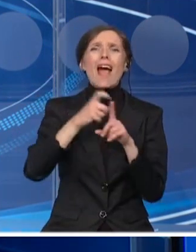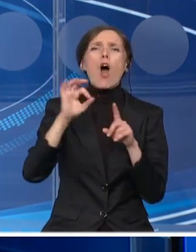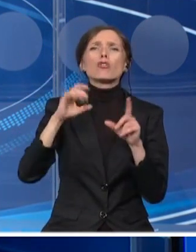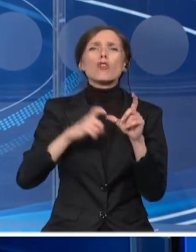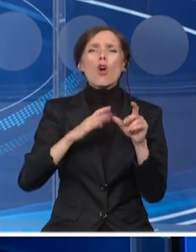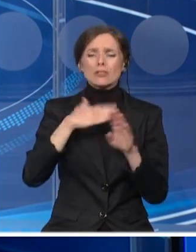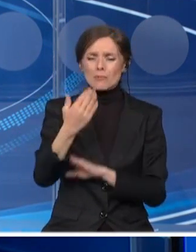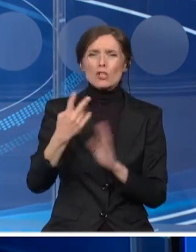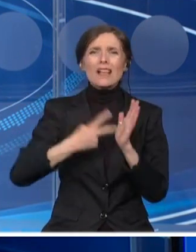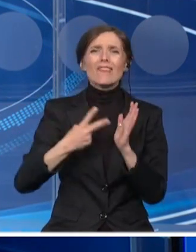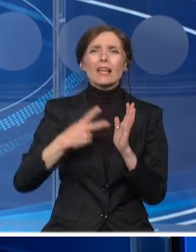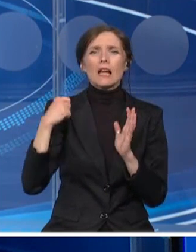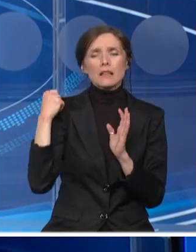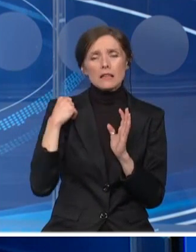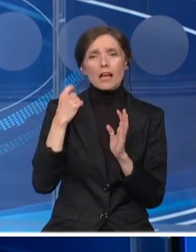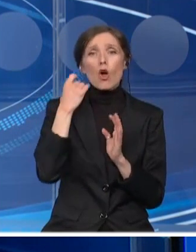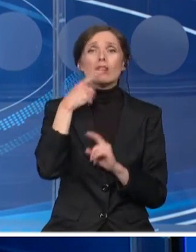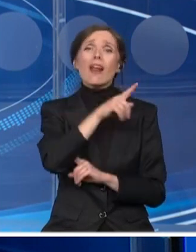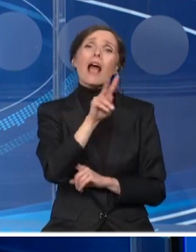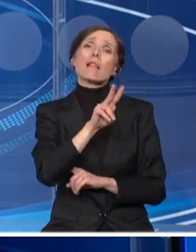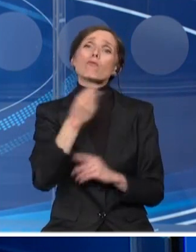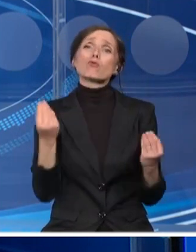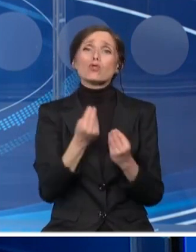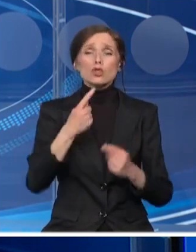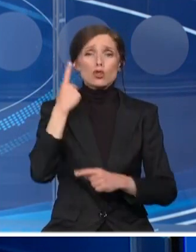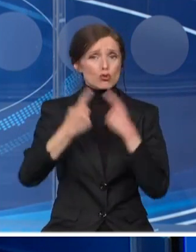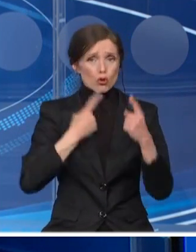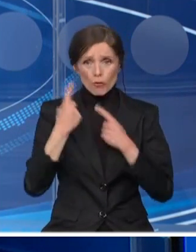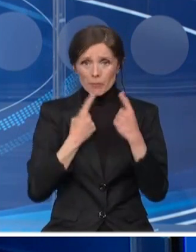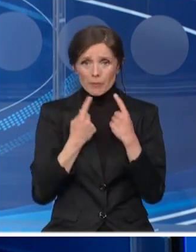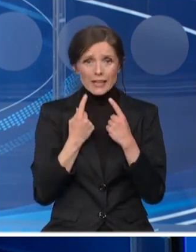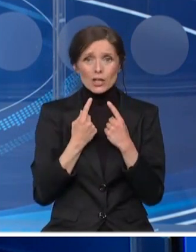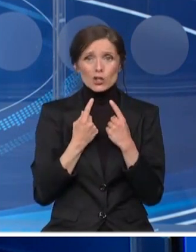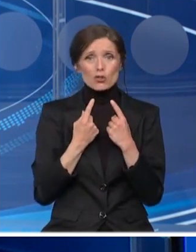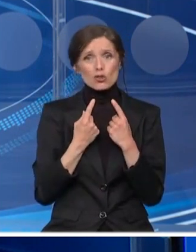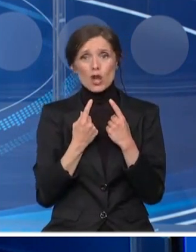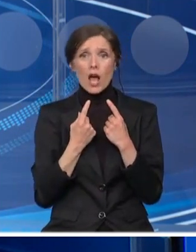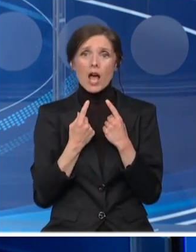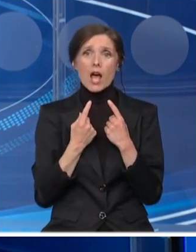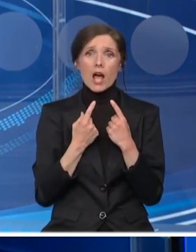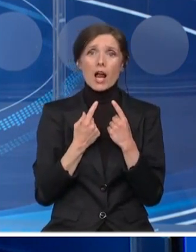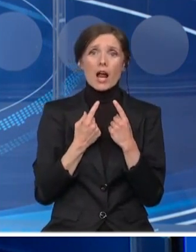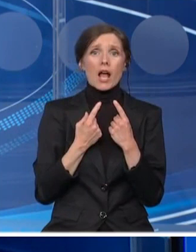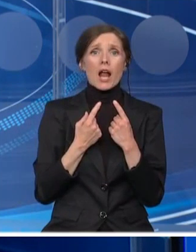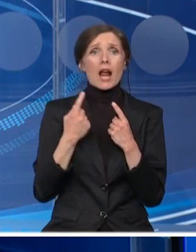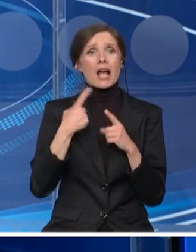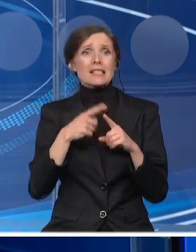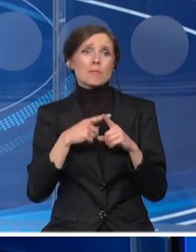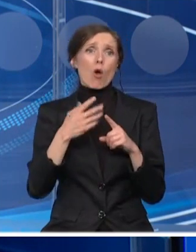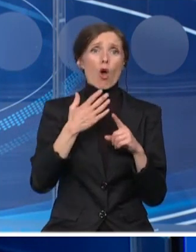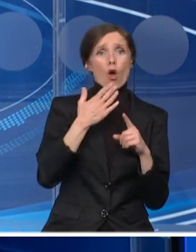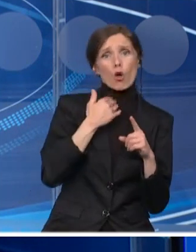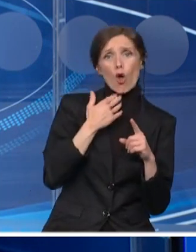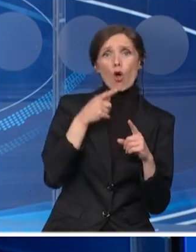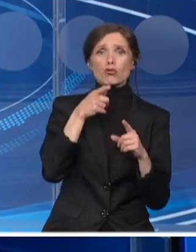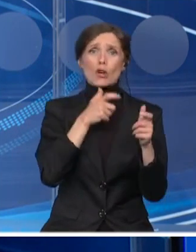kada nečemu priča, kada nešto priča, on ne priča zato što ima praznu, već zato što ima punu pušku. I